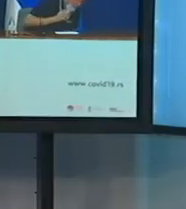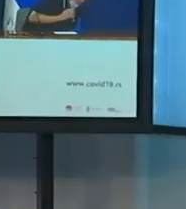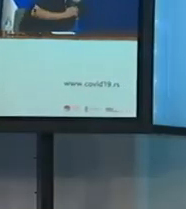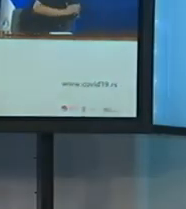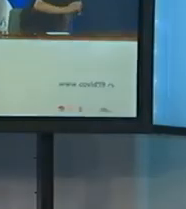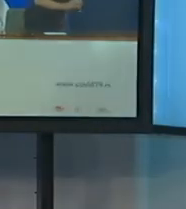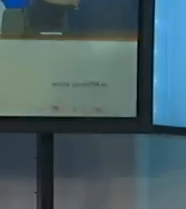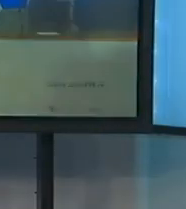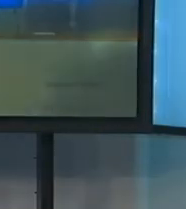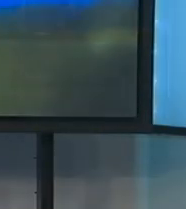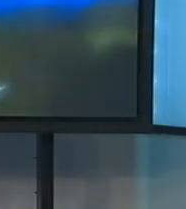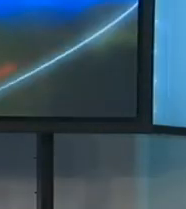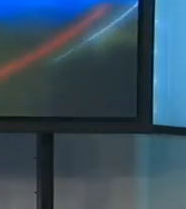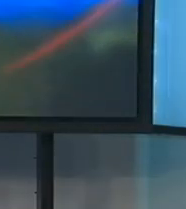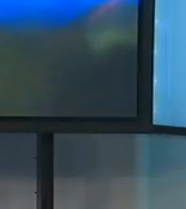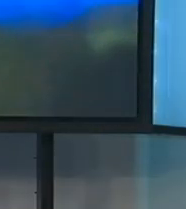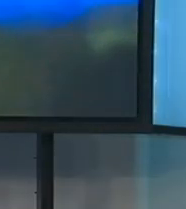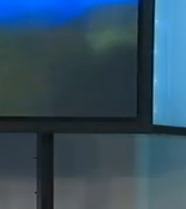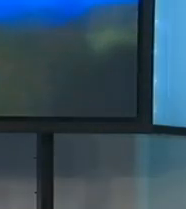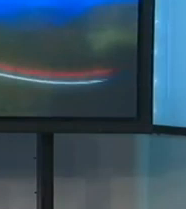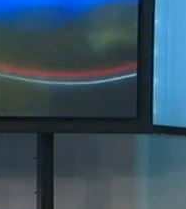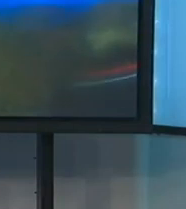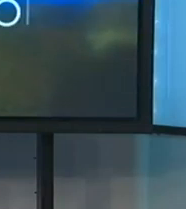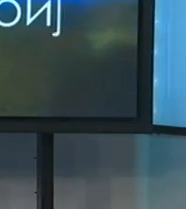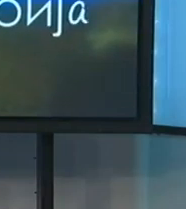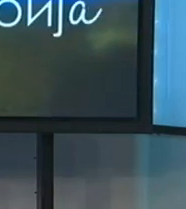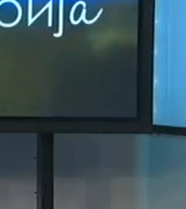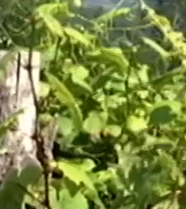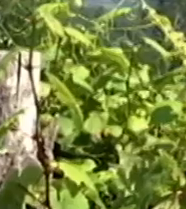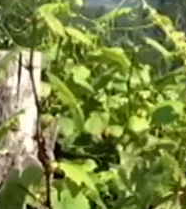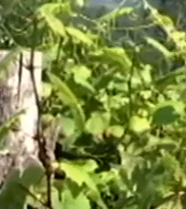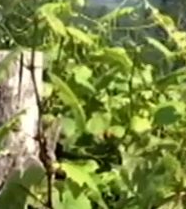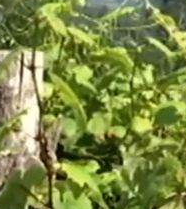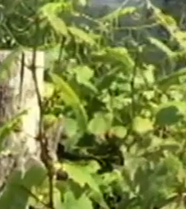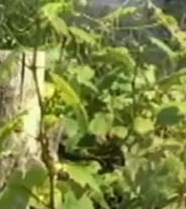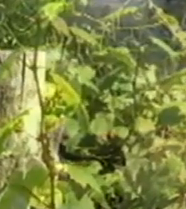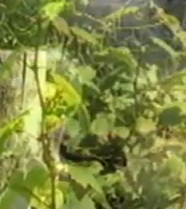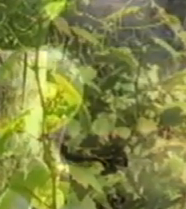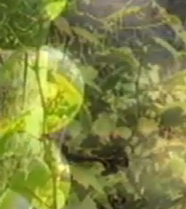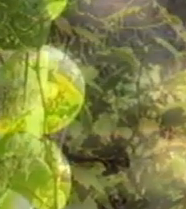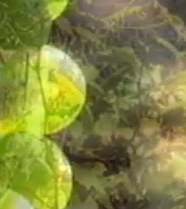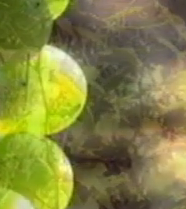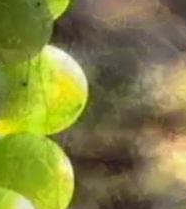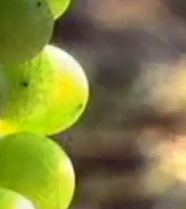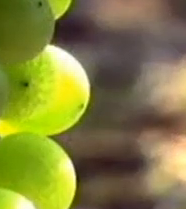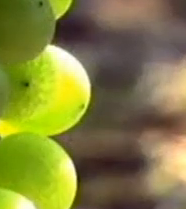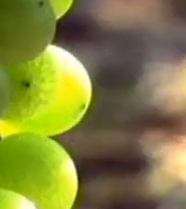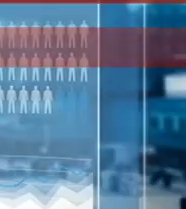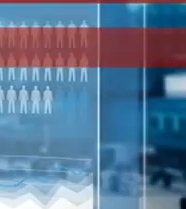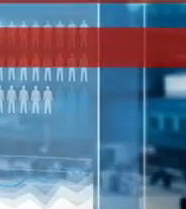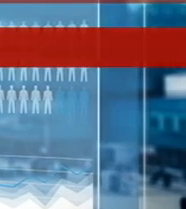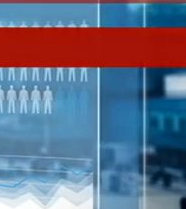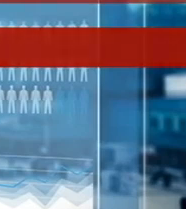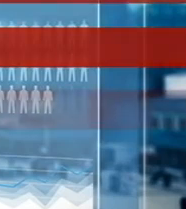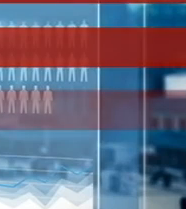Pratili ste konferenciju za medije iz Palate Srbije. Podsjetimo, u Srbiji u poslednja 24 sata COVID-19 potvrđen